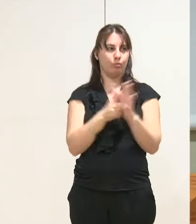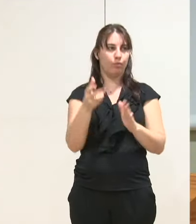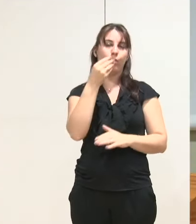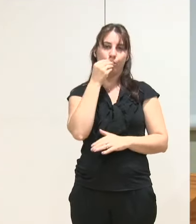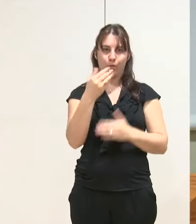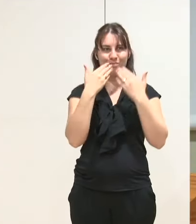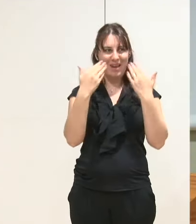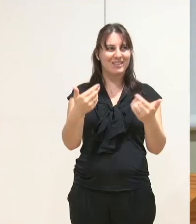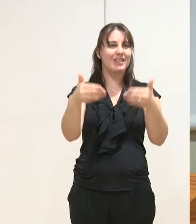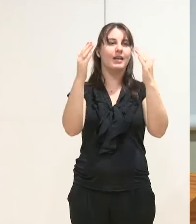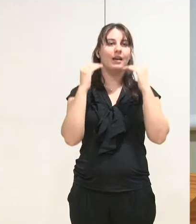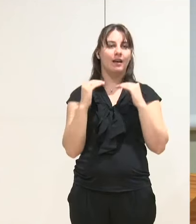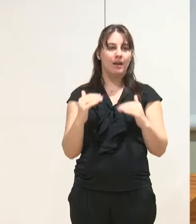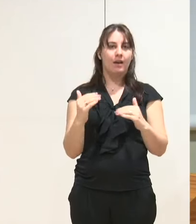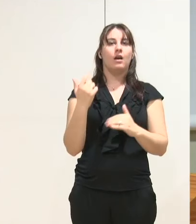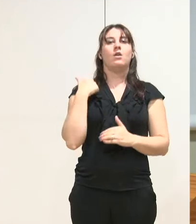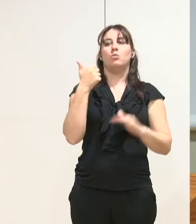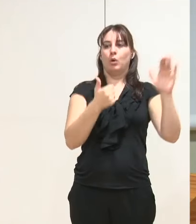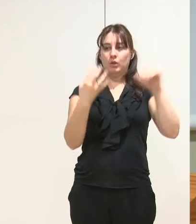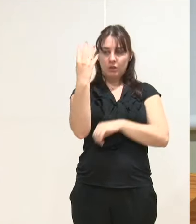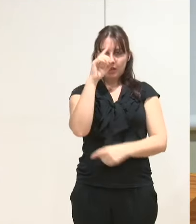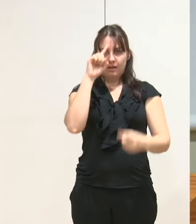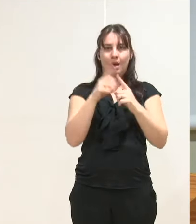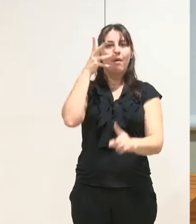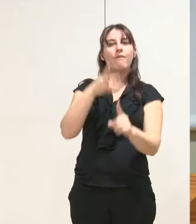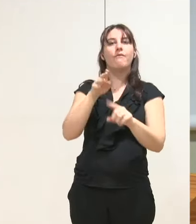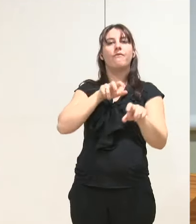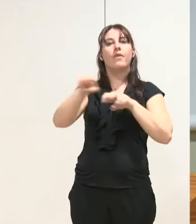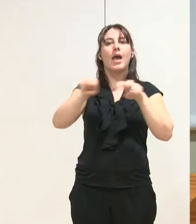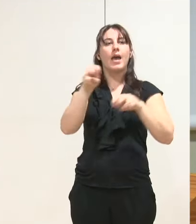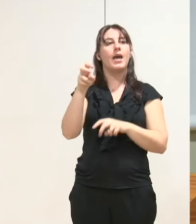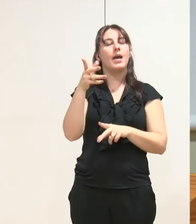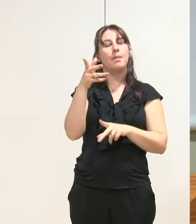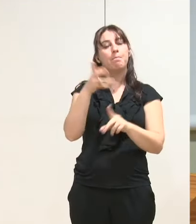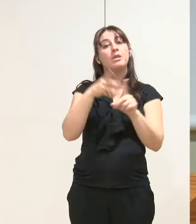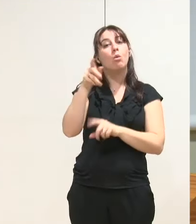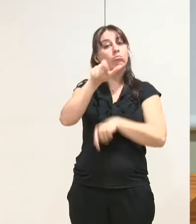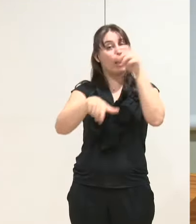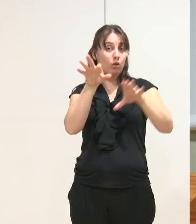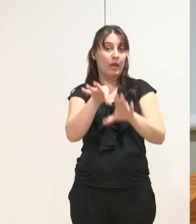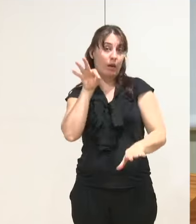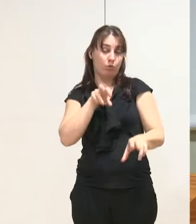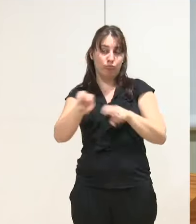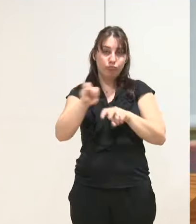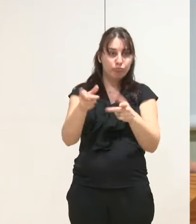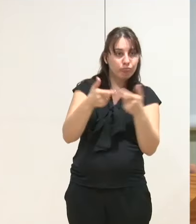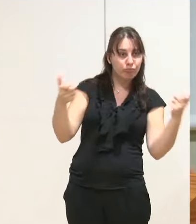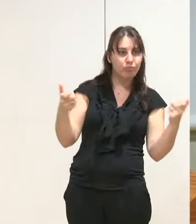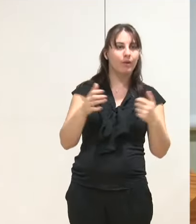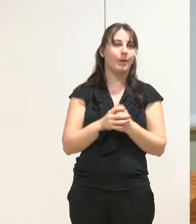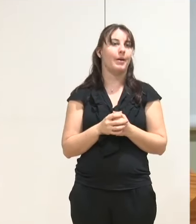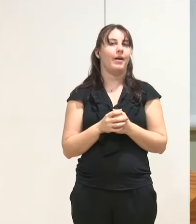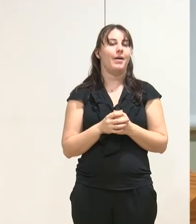délibération adoptée la 64 porte sur les frais de mission des élus madame